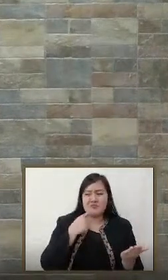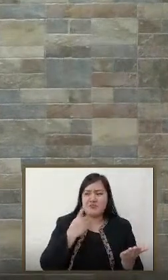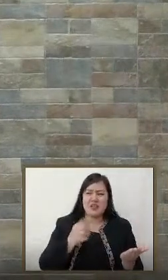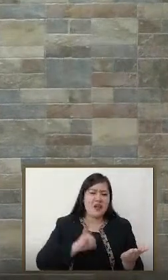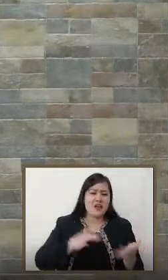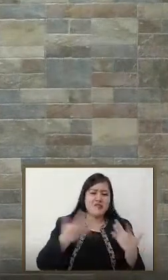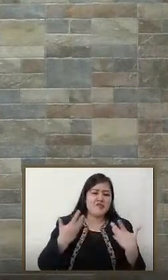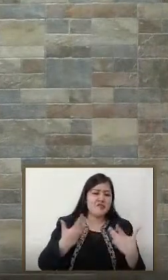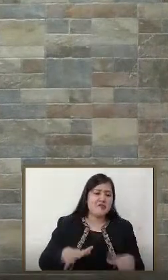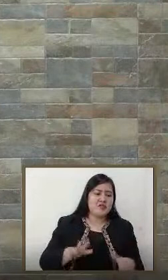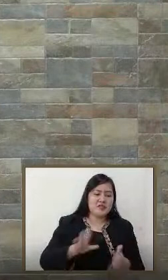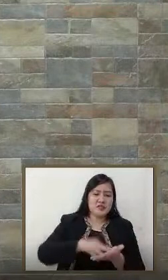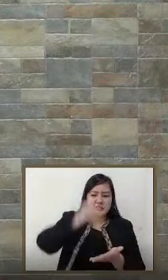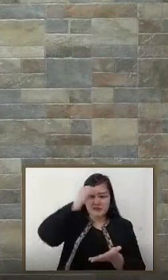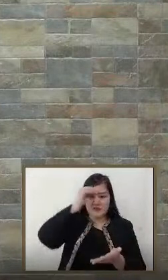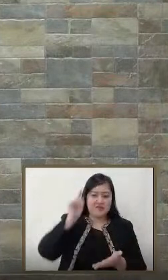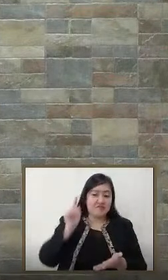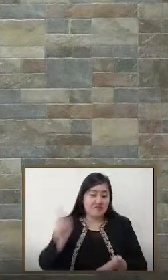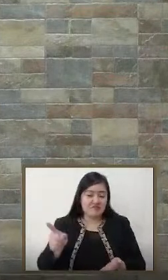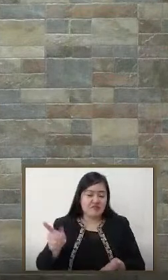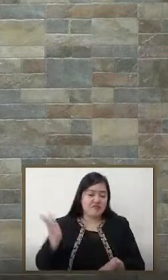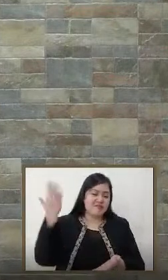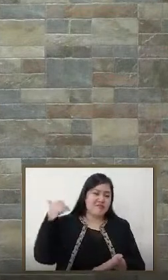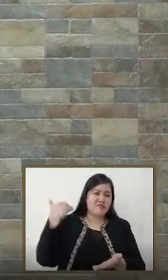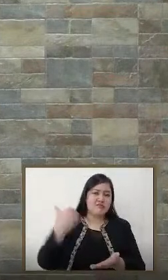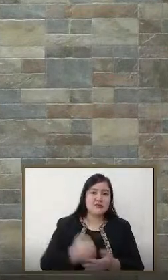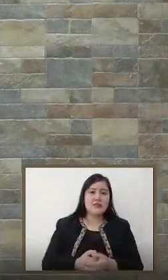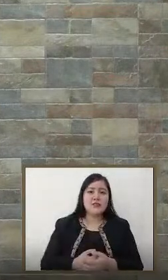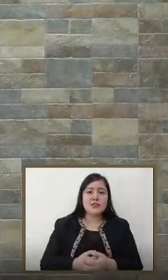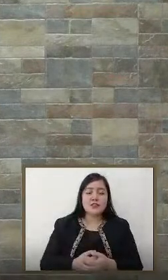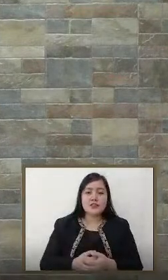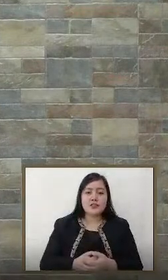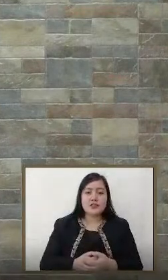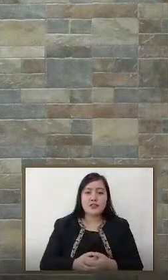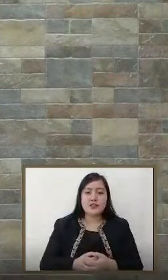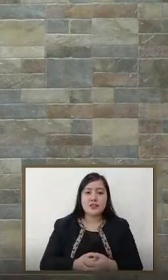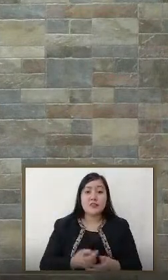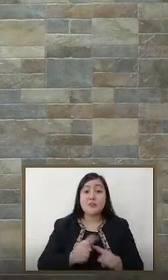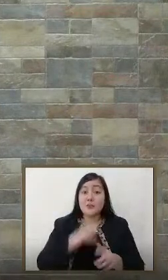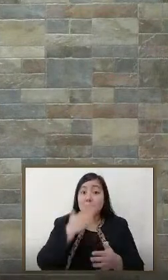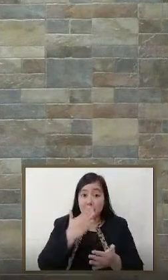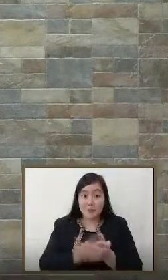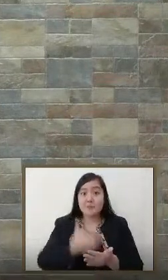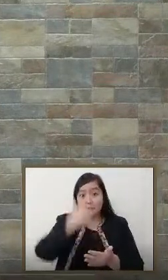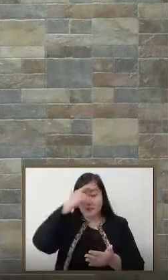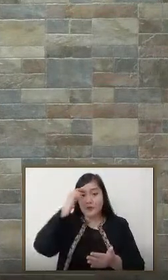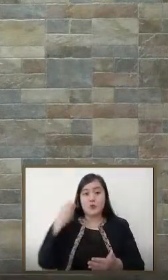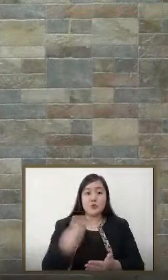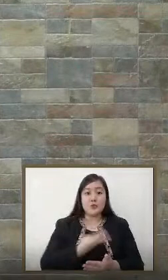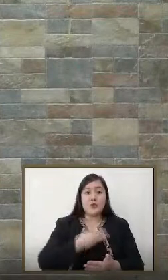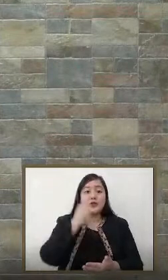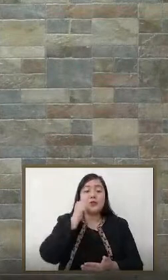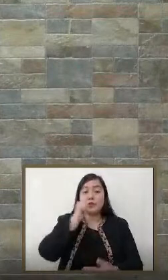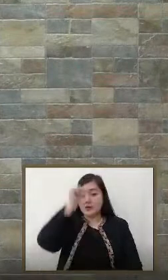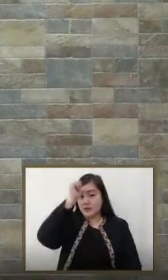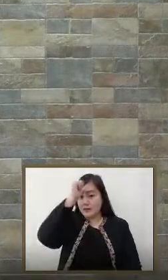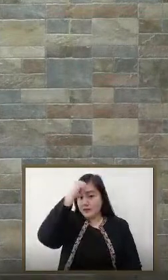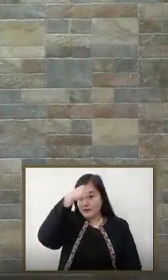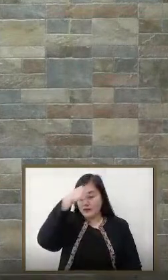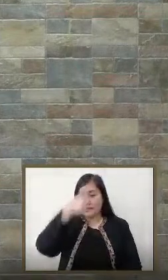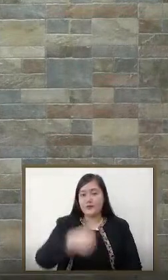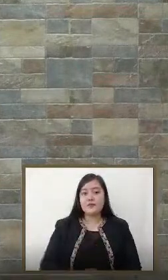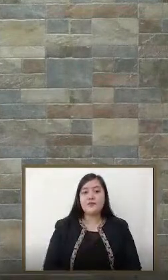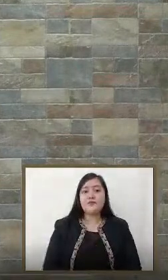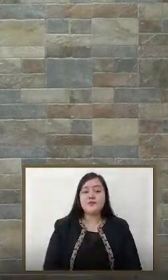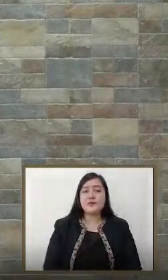But ito yung reminders eh sa atin. Yung nabibigyan palagi tayo ng paalalahanan sa bawat isa sa